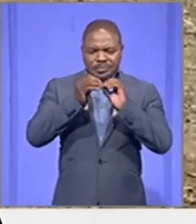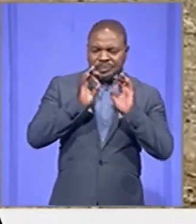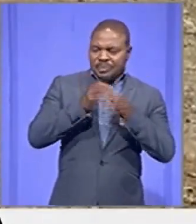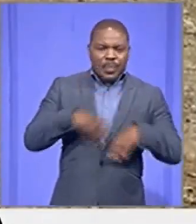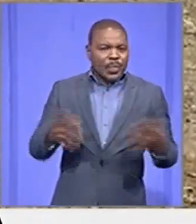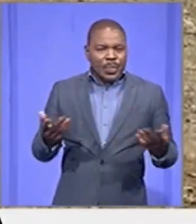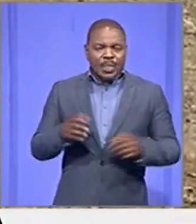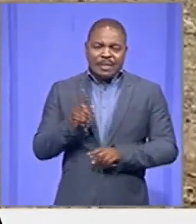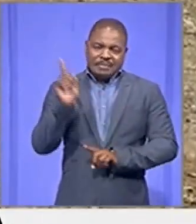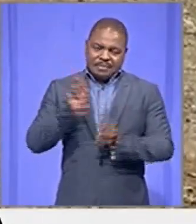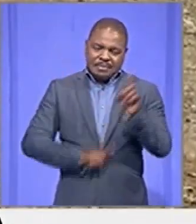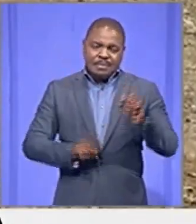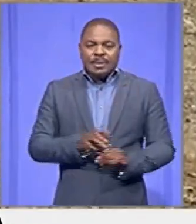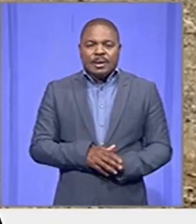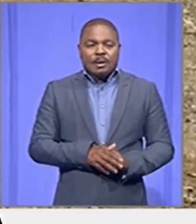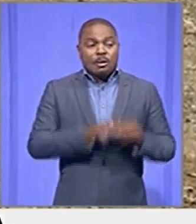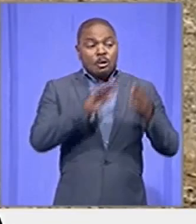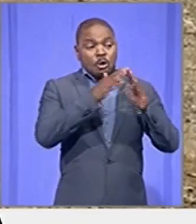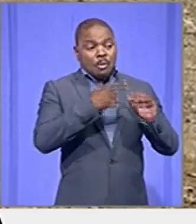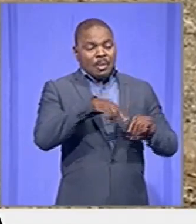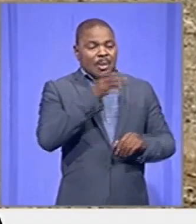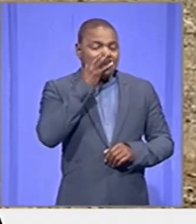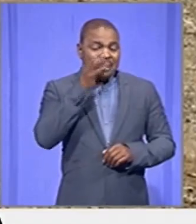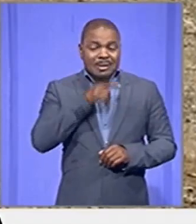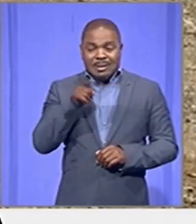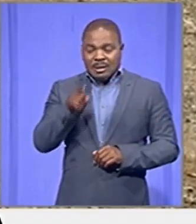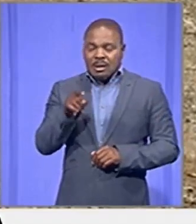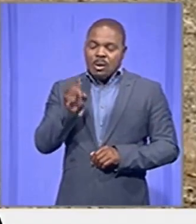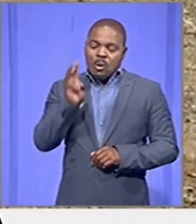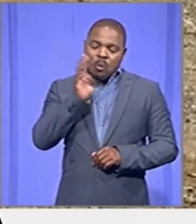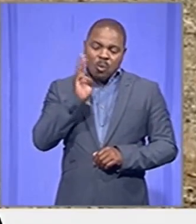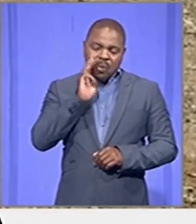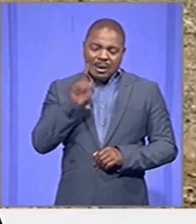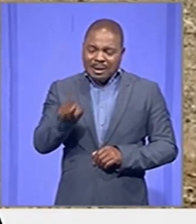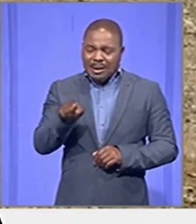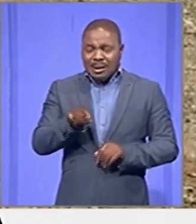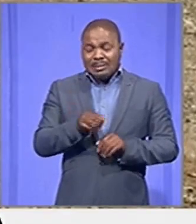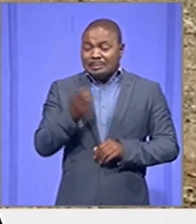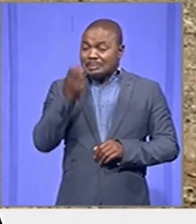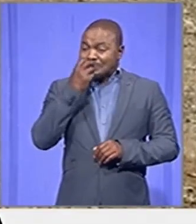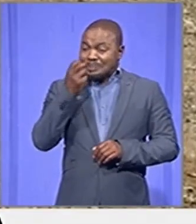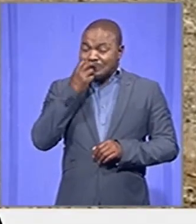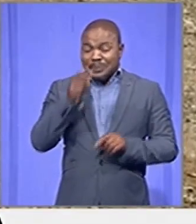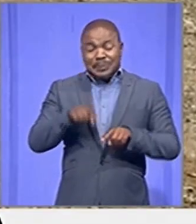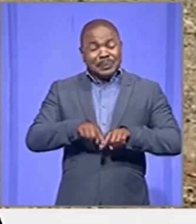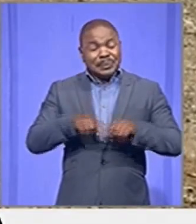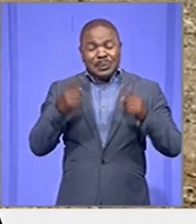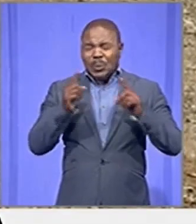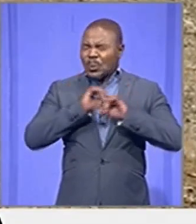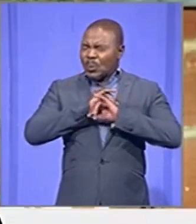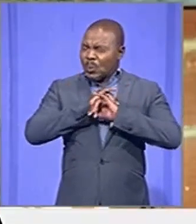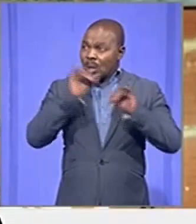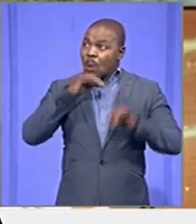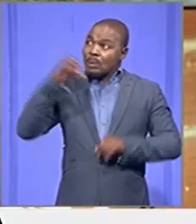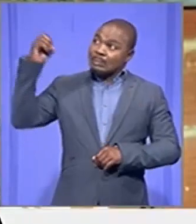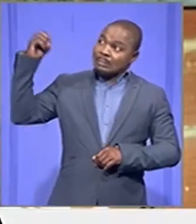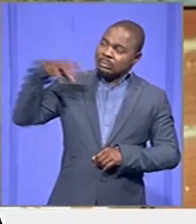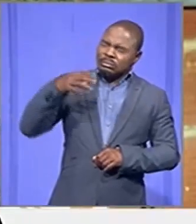motheo. Baahi ba re boemo ba lephoka la metsi ana a dikgwerekgwere bo mpefala le ho feta ha ho